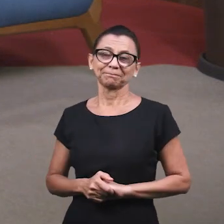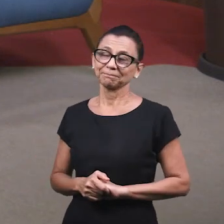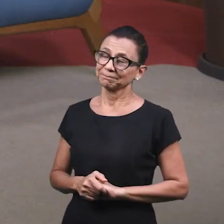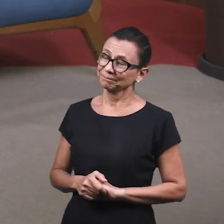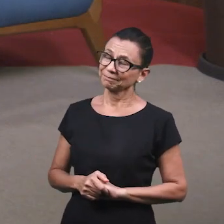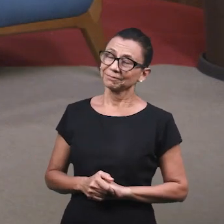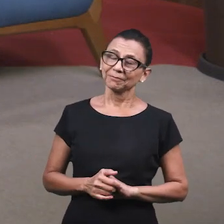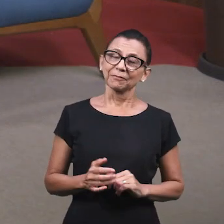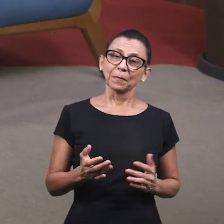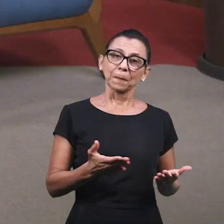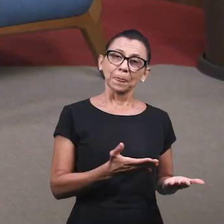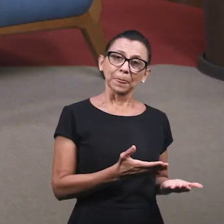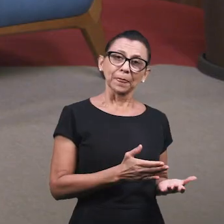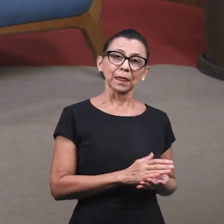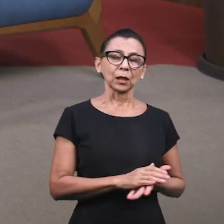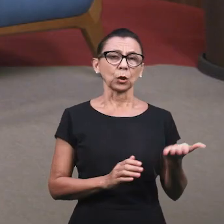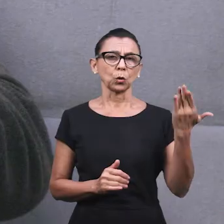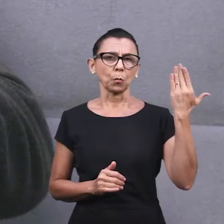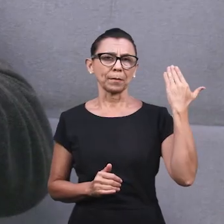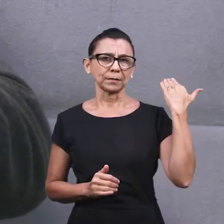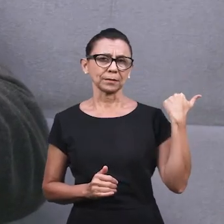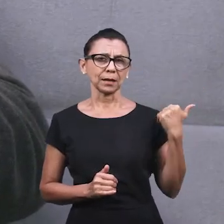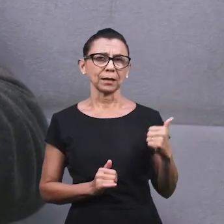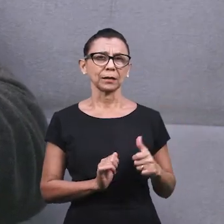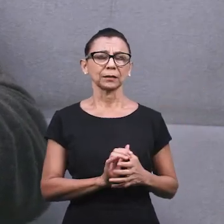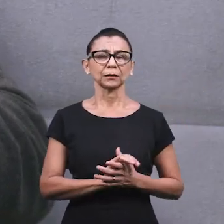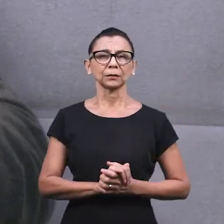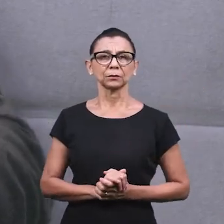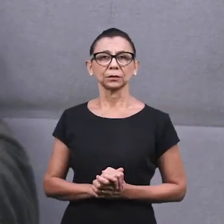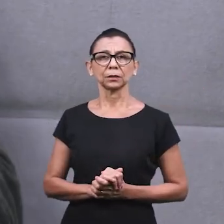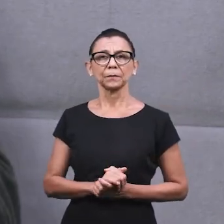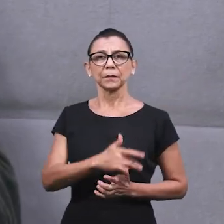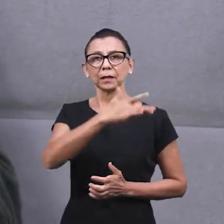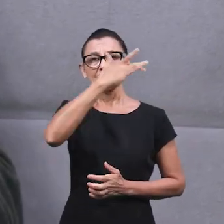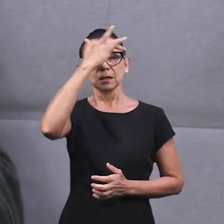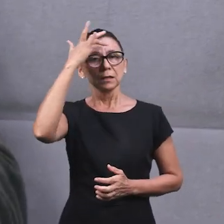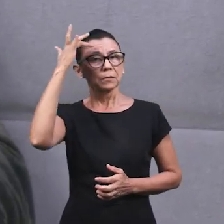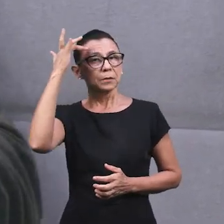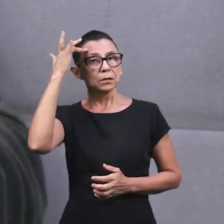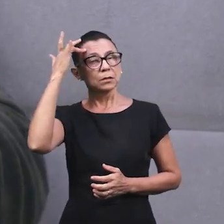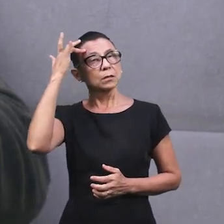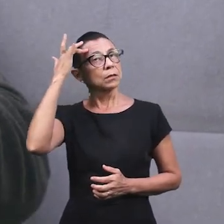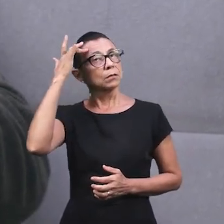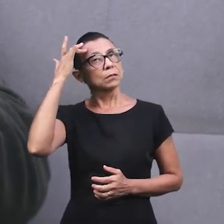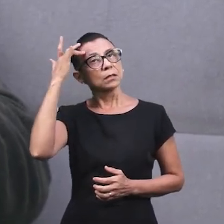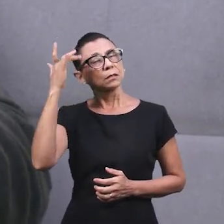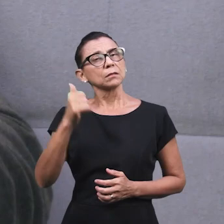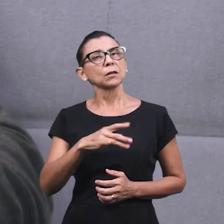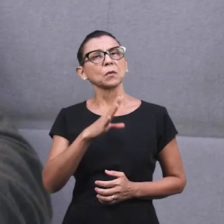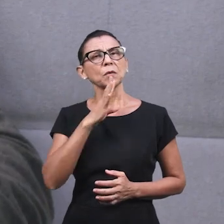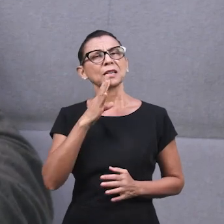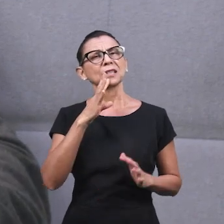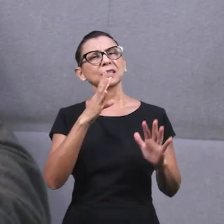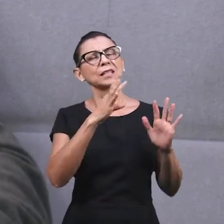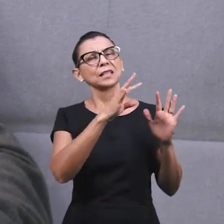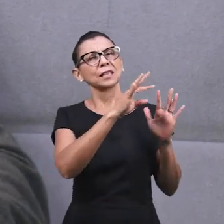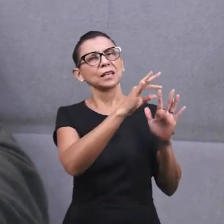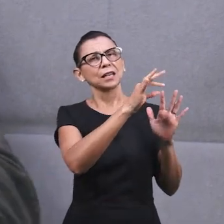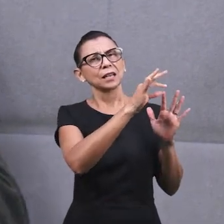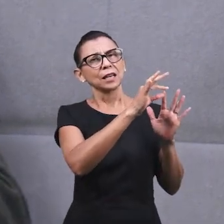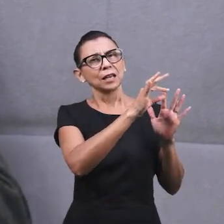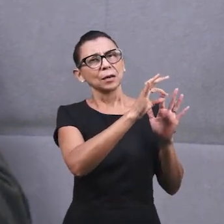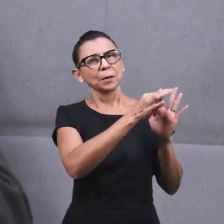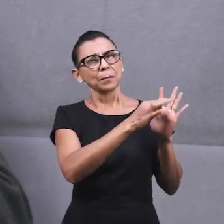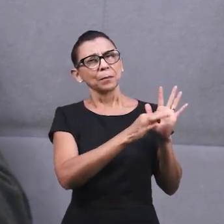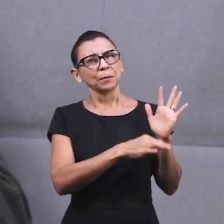connaissait la lettre, n'est-ce pas? Les liturgies du culte de l'Ancien Testament.